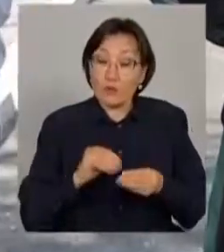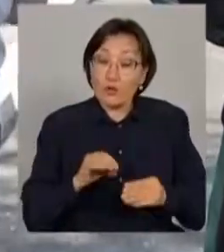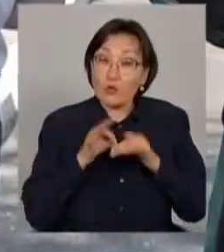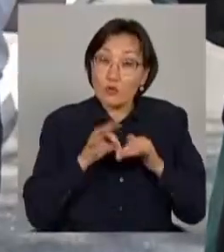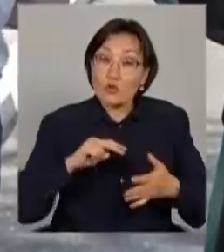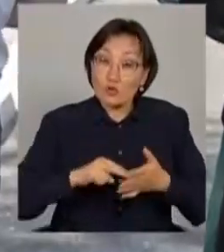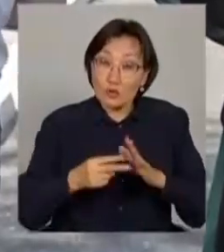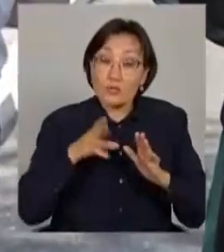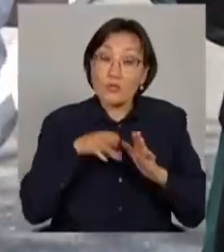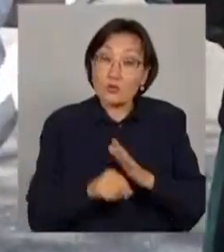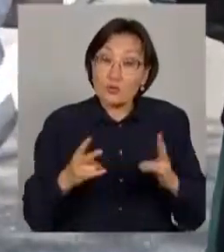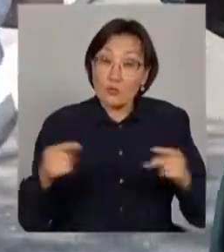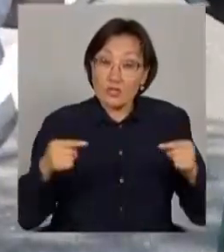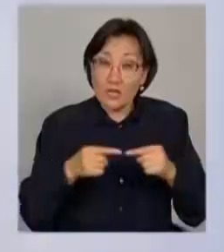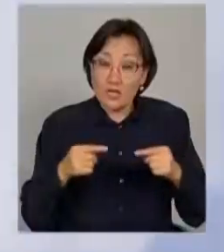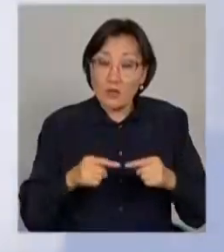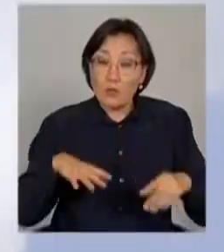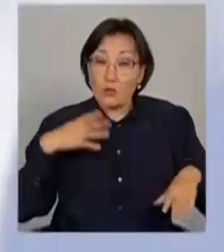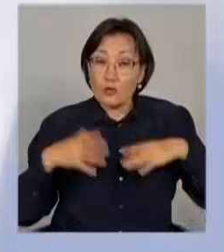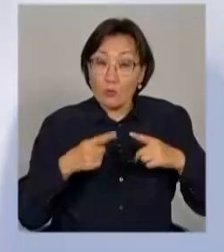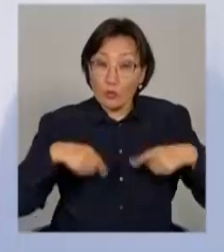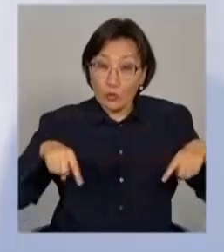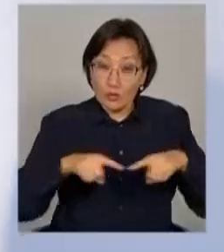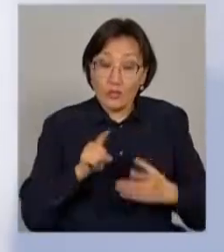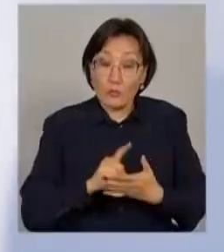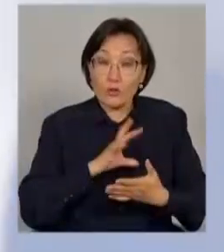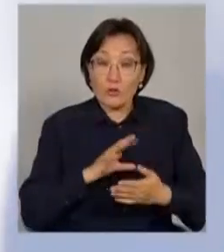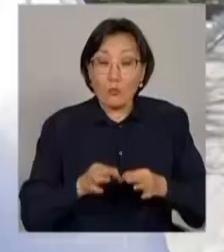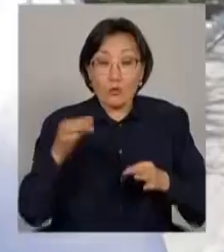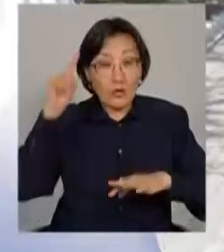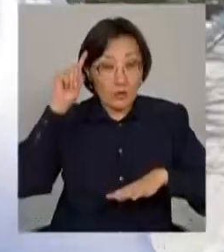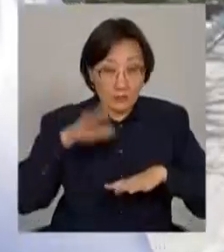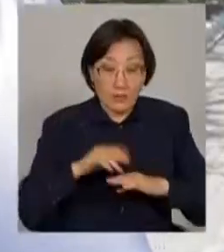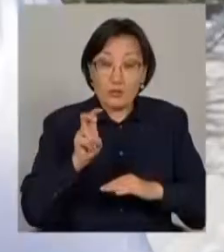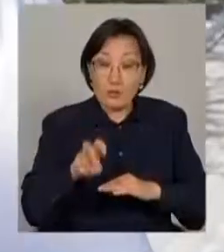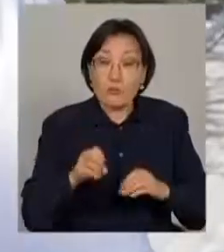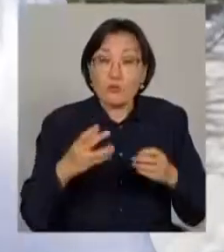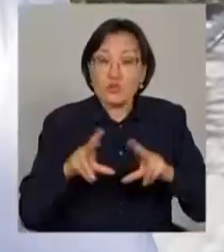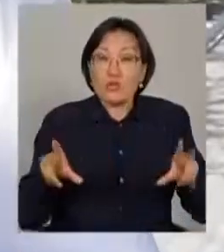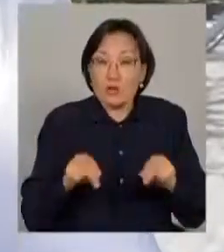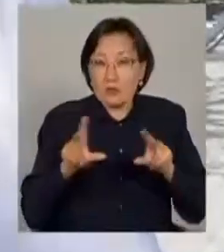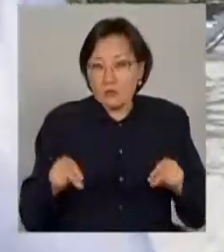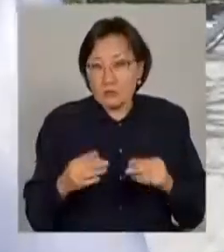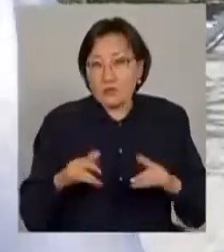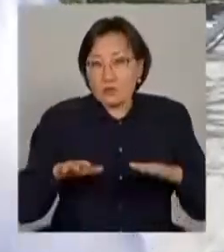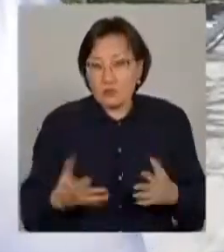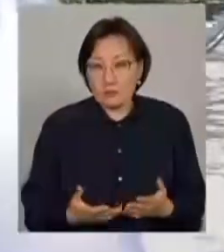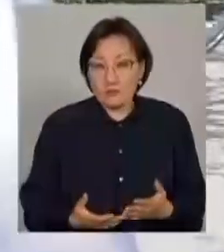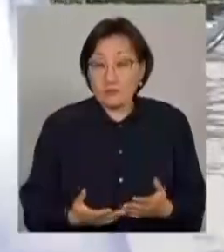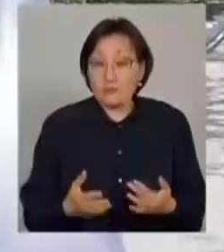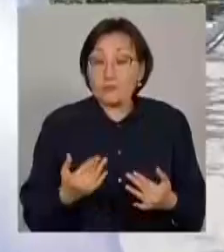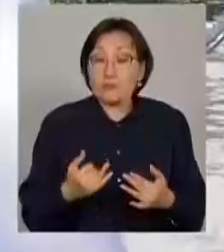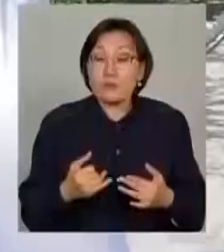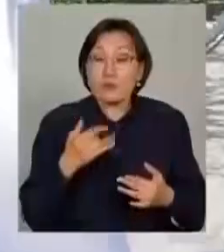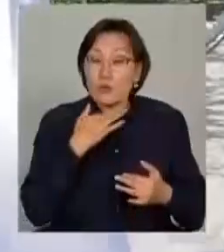керек. Нақты ипподром болу керек. Осы облыстың әкіміне дейін барып, құрғақ уәдемен шығарып салды. Әні болады, міні болады. Оған дейін де